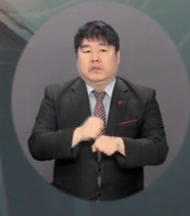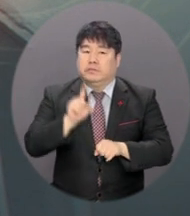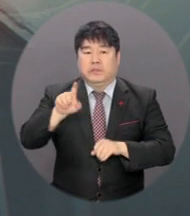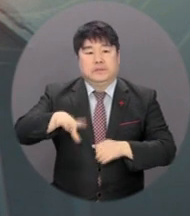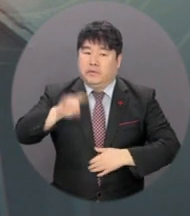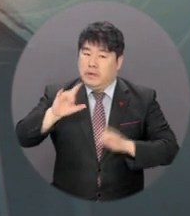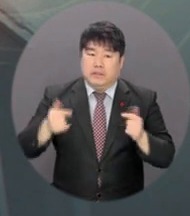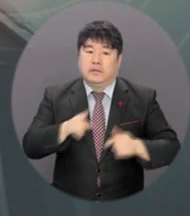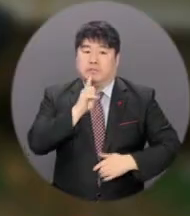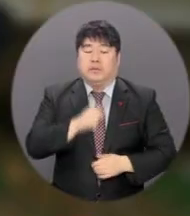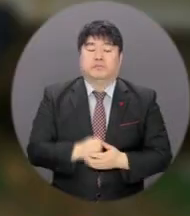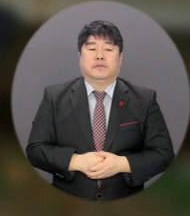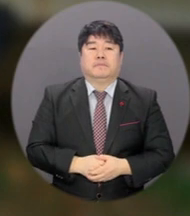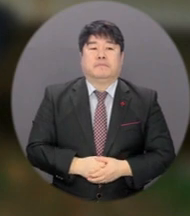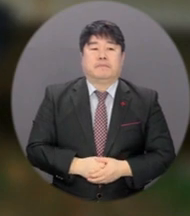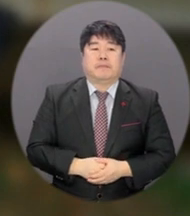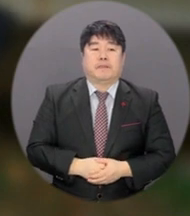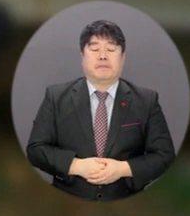기자입니다.